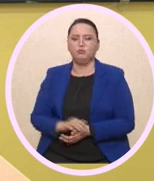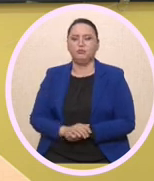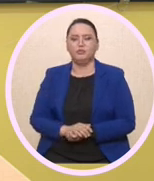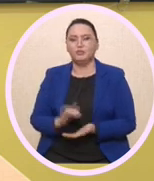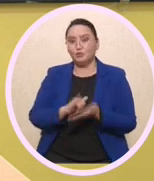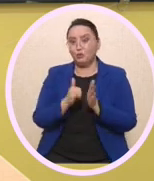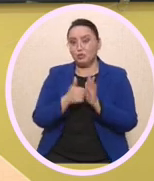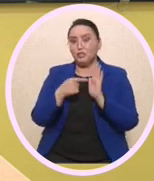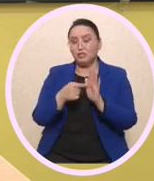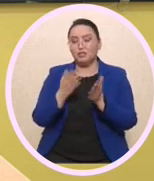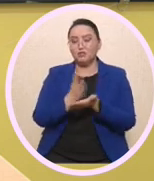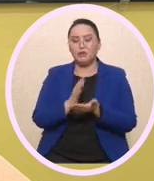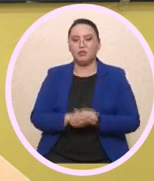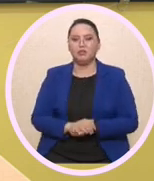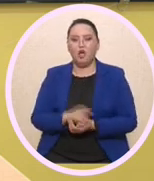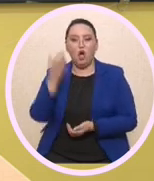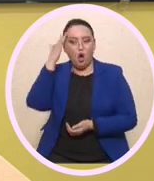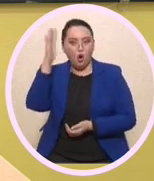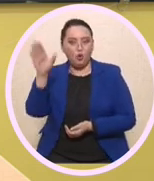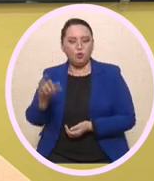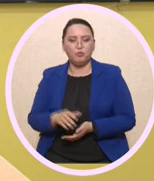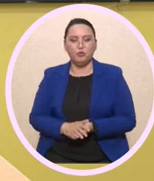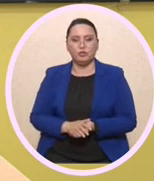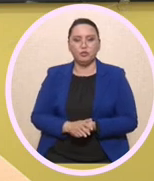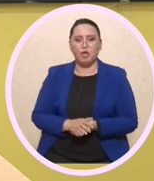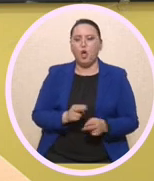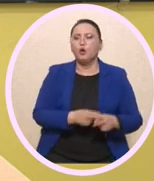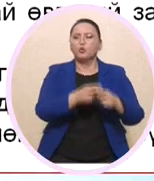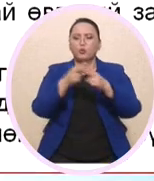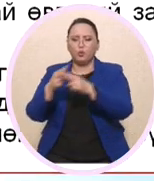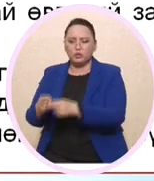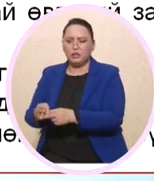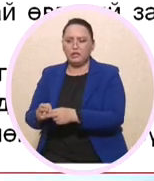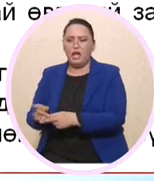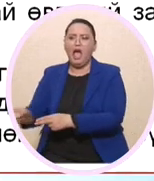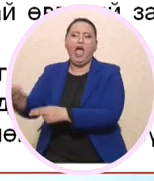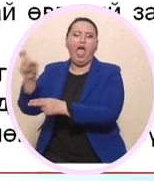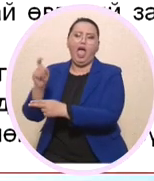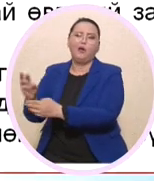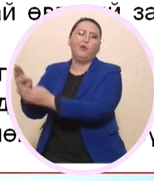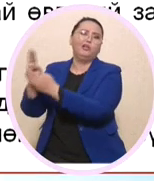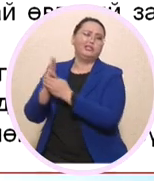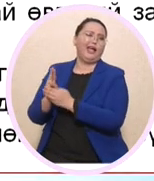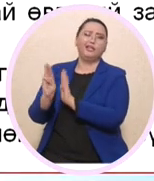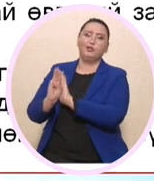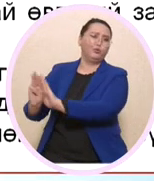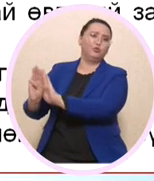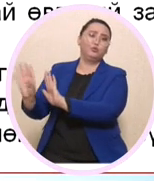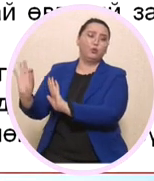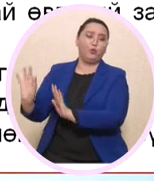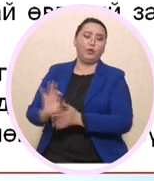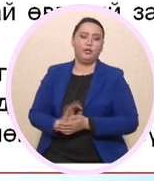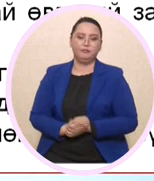хоёргүй сэтгэлээр тусалдаг. Хүнээс хариу шан харамж хүсдэггүй. Өвгнөө 13 шигэ мэддэг хүний